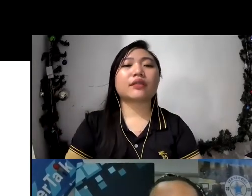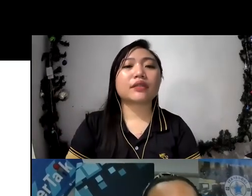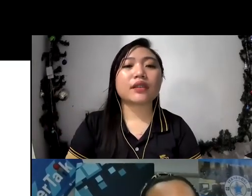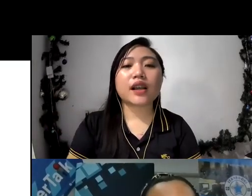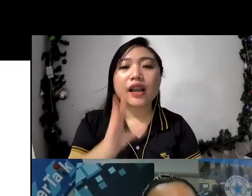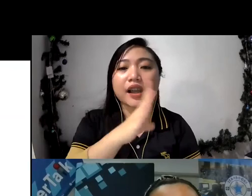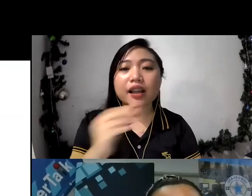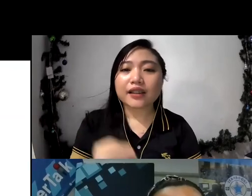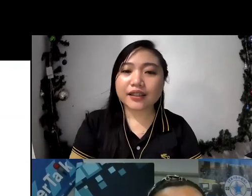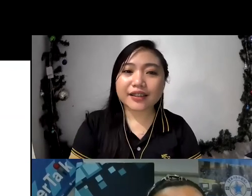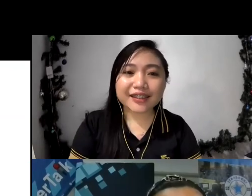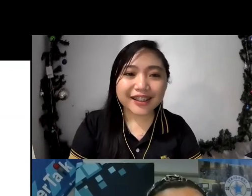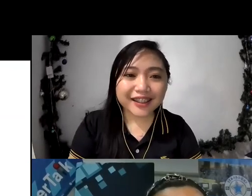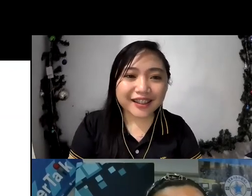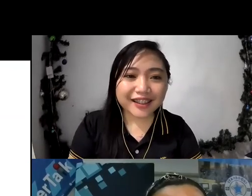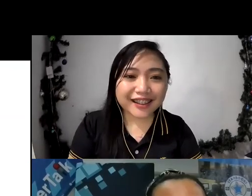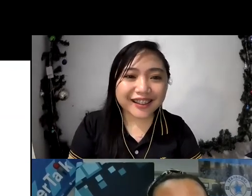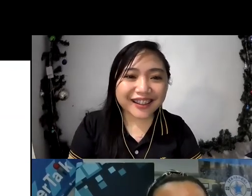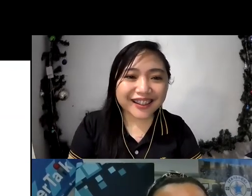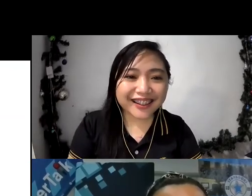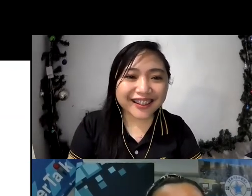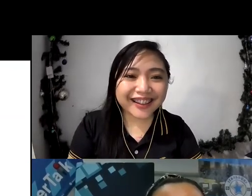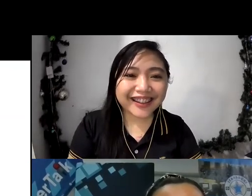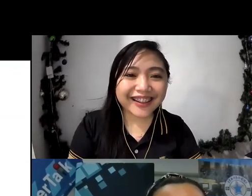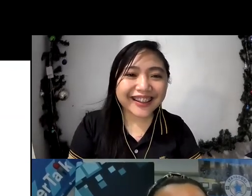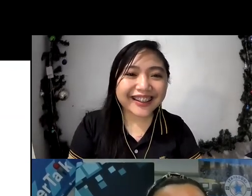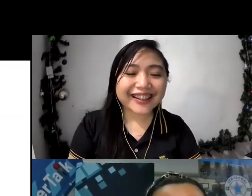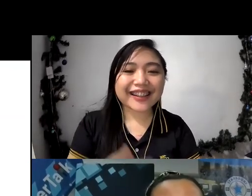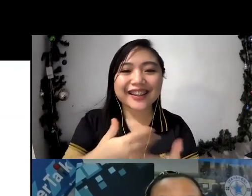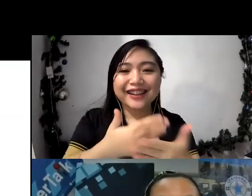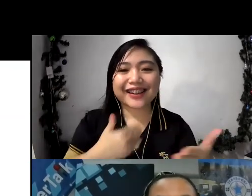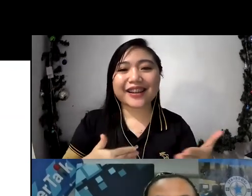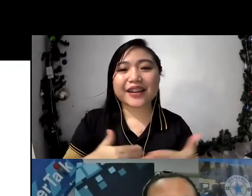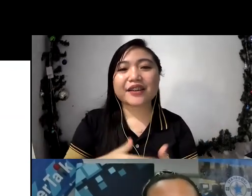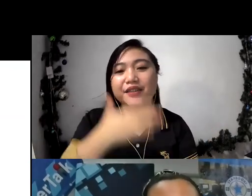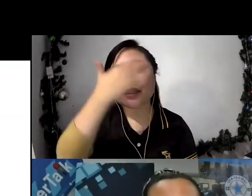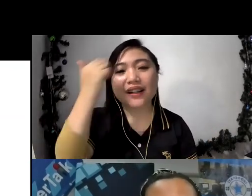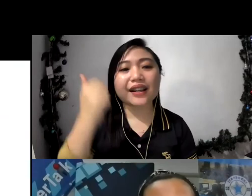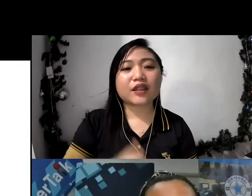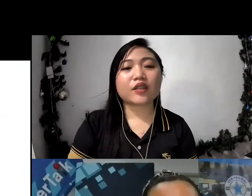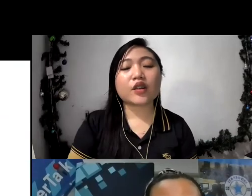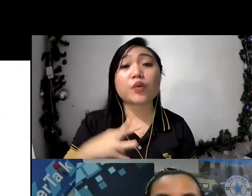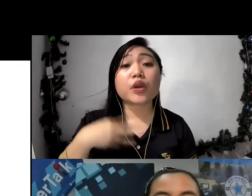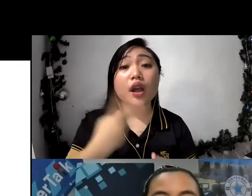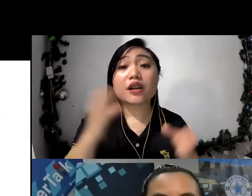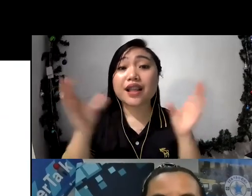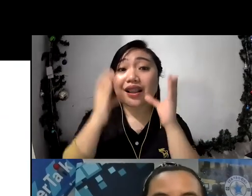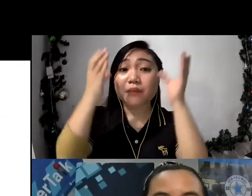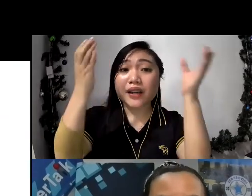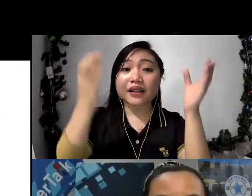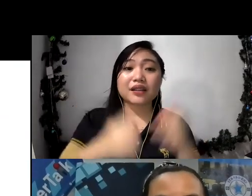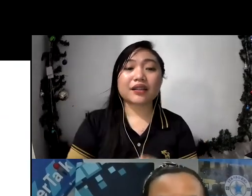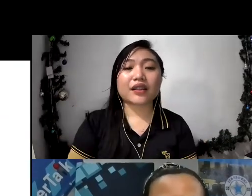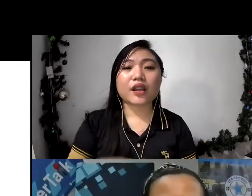And wag, ay, okay, sorry po, bago ko po makalimutan, we are also celebrating